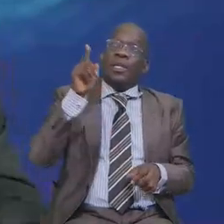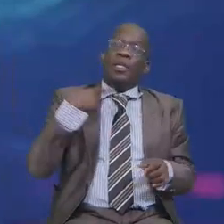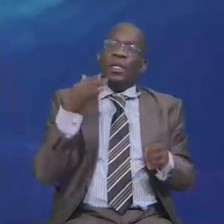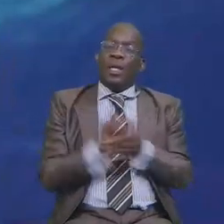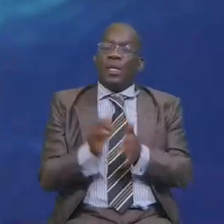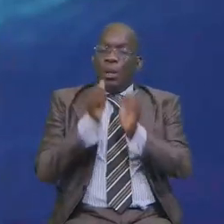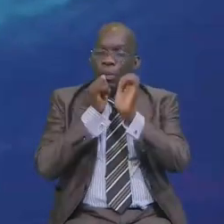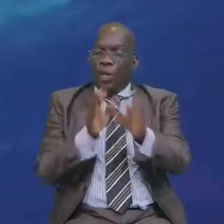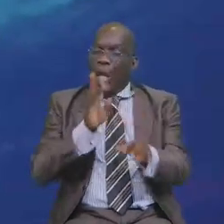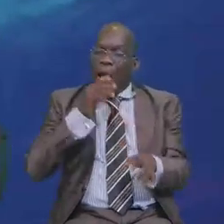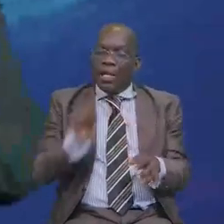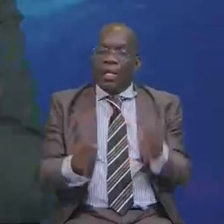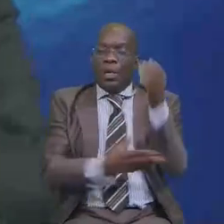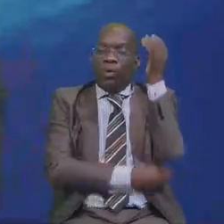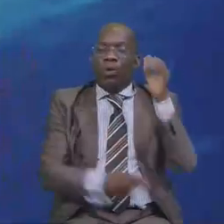pauvres en esprit,